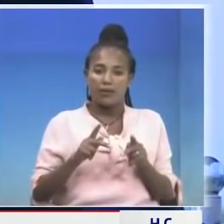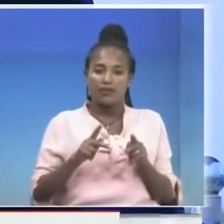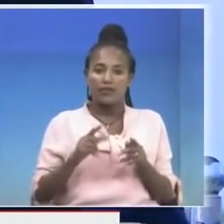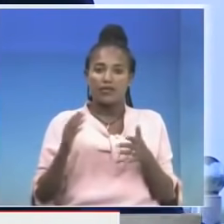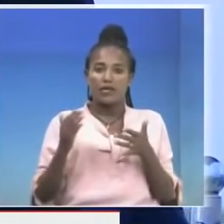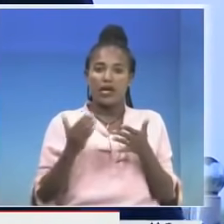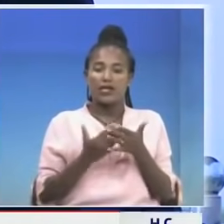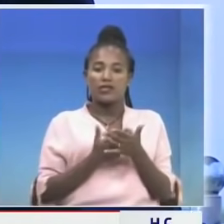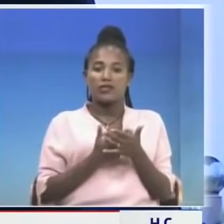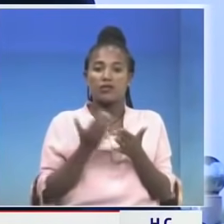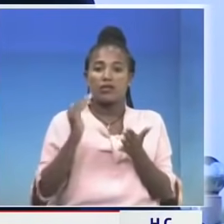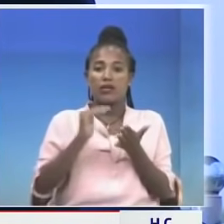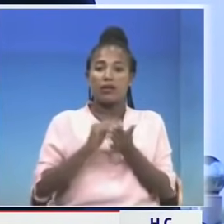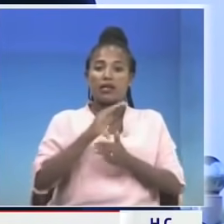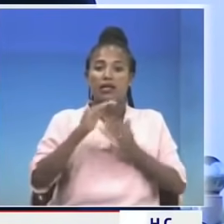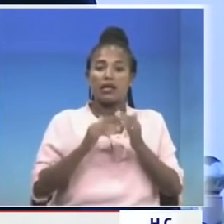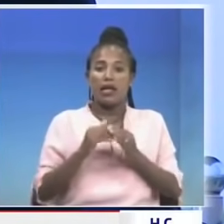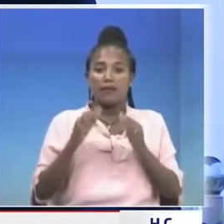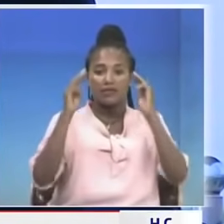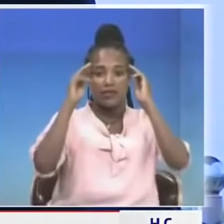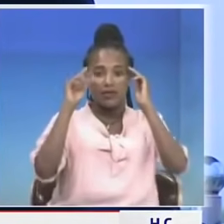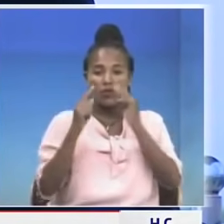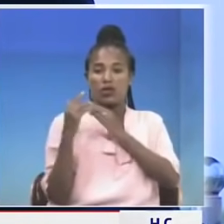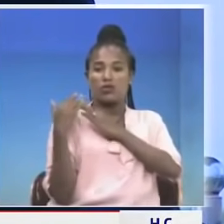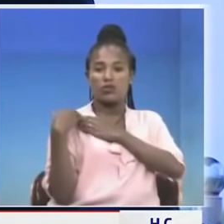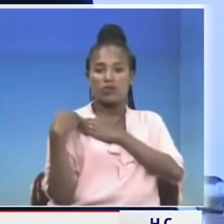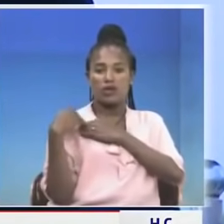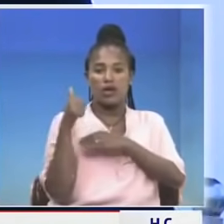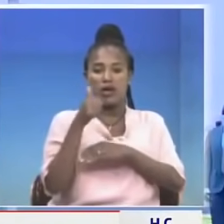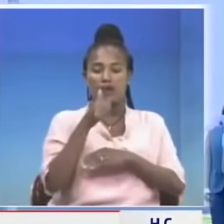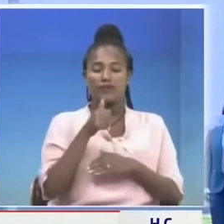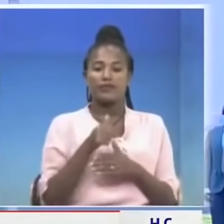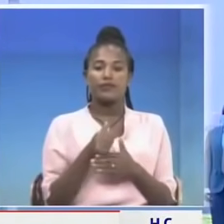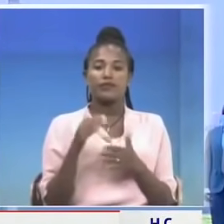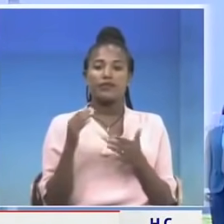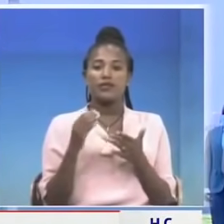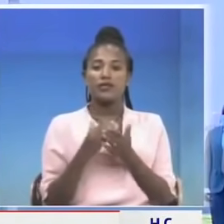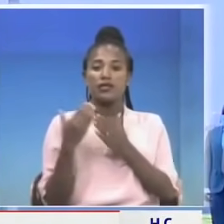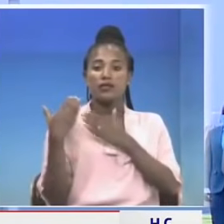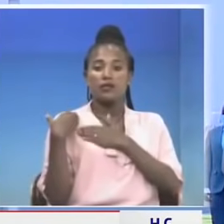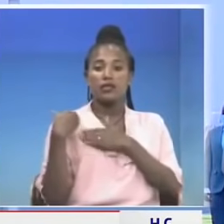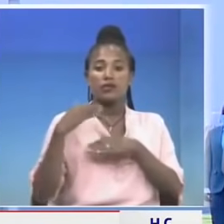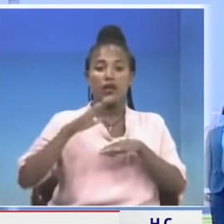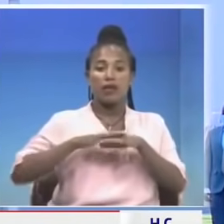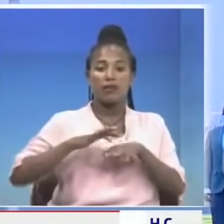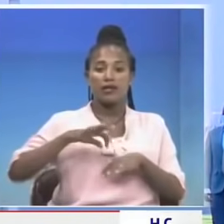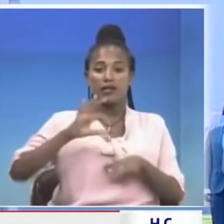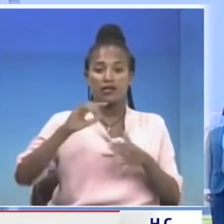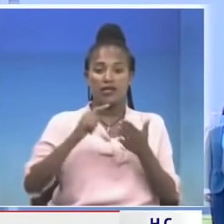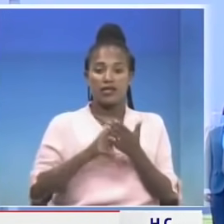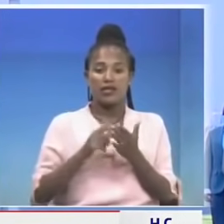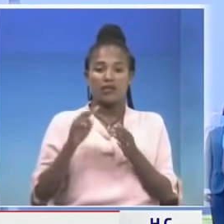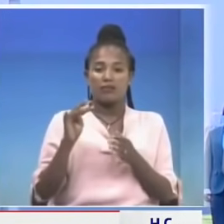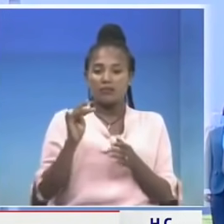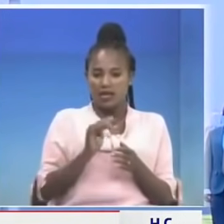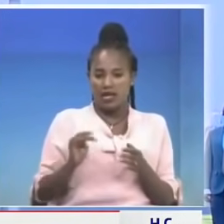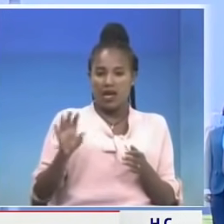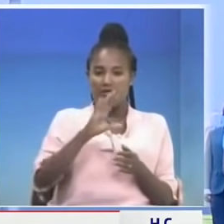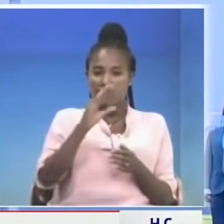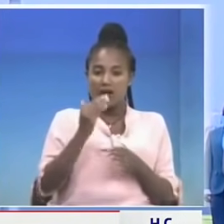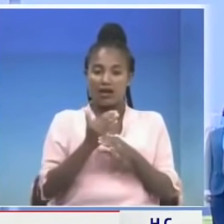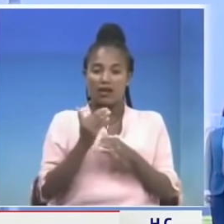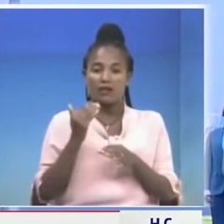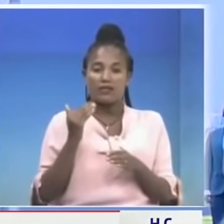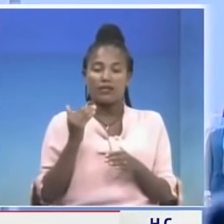አዲሱ በድጋሚ ጠቅላይ ሚኒስትር ሆነው ለተሾሙት አዲስ አበባ ባለሲመት መገኘታቸው ይህ የምስራቅ አፍሪካ ቀደም